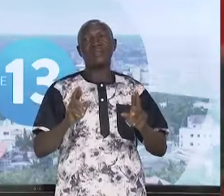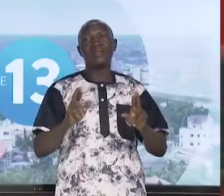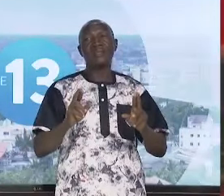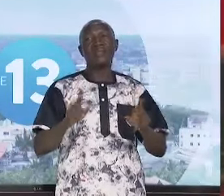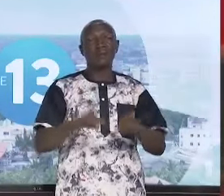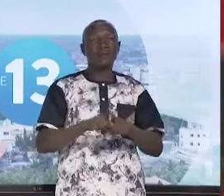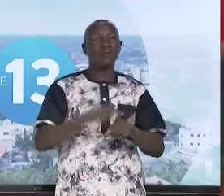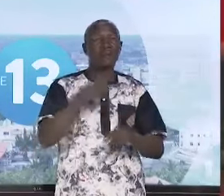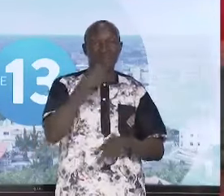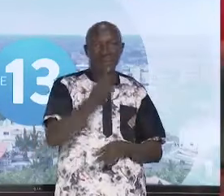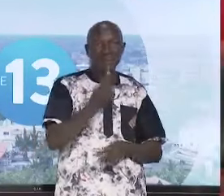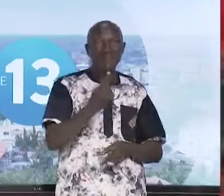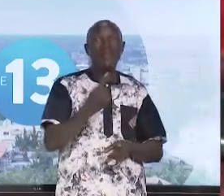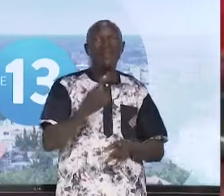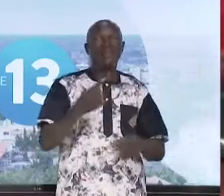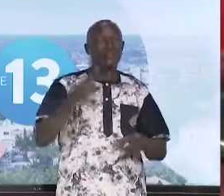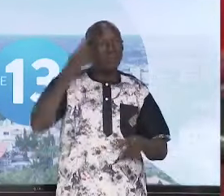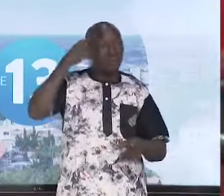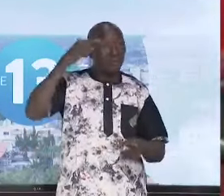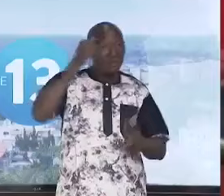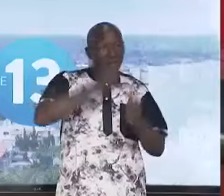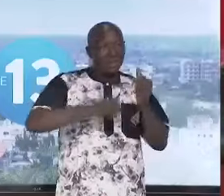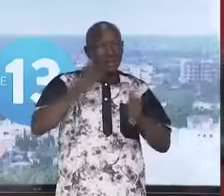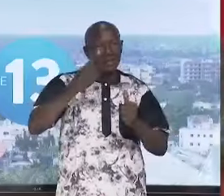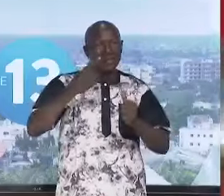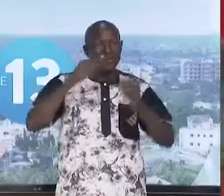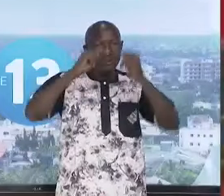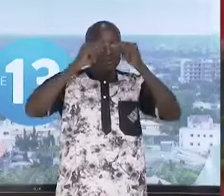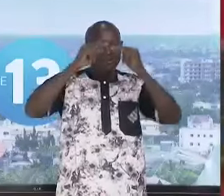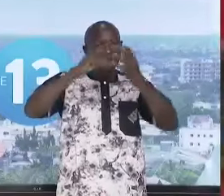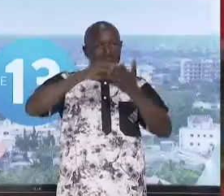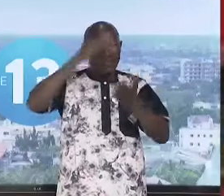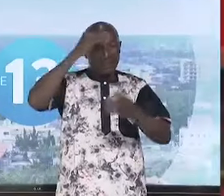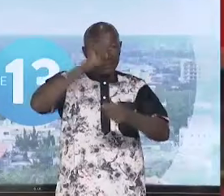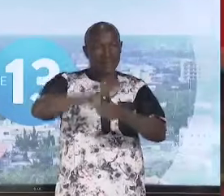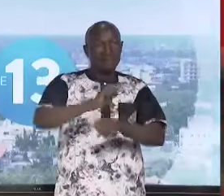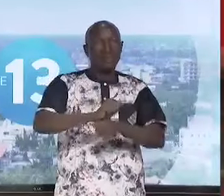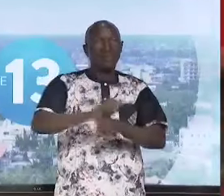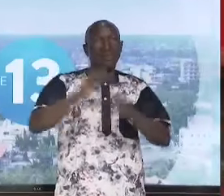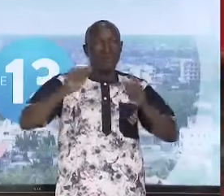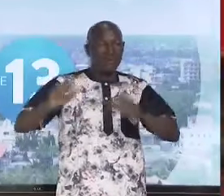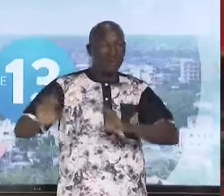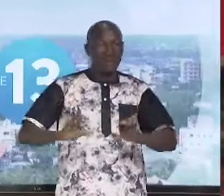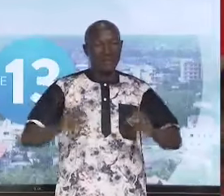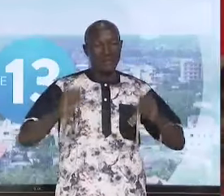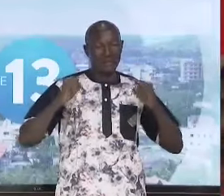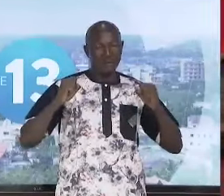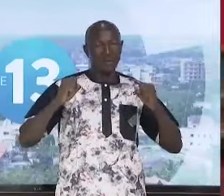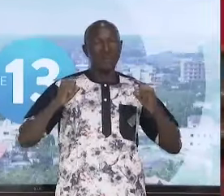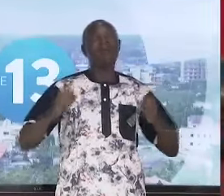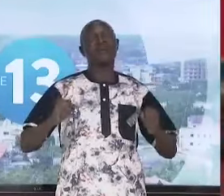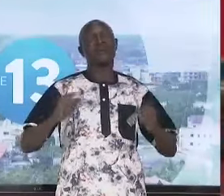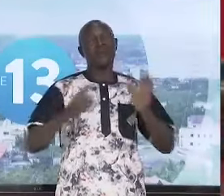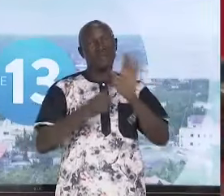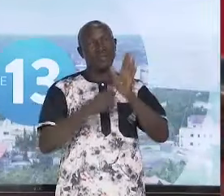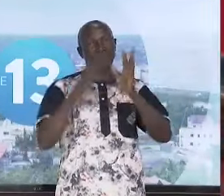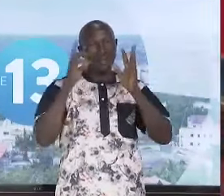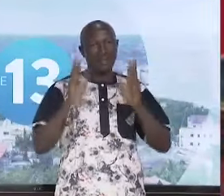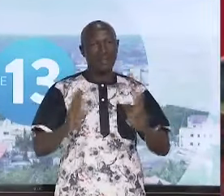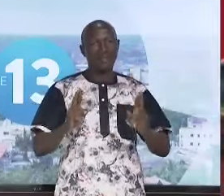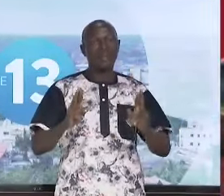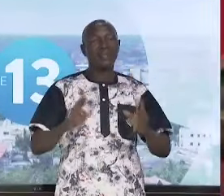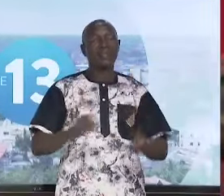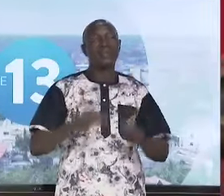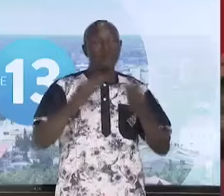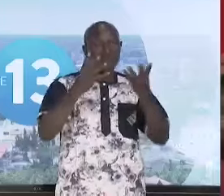conférence de presse, mais je pense que chacun, à son niveau d'activité, peut faire l'effort de montrer sa résilience et de donner de